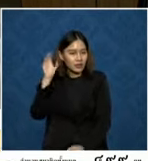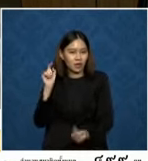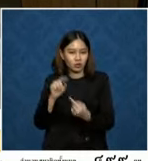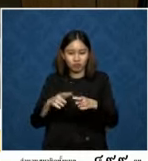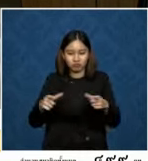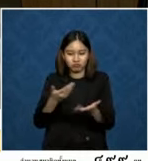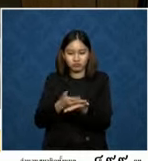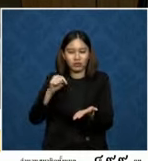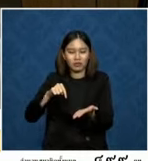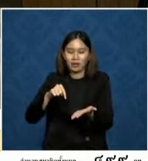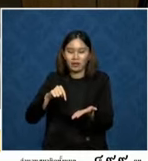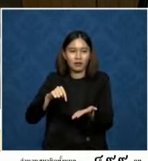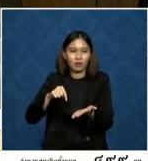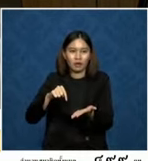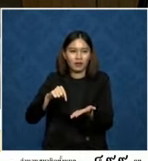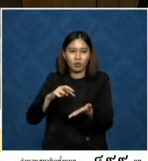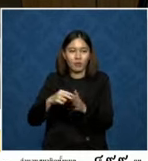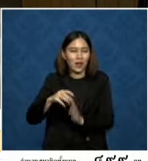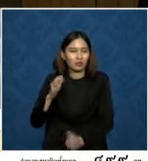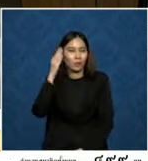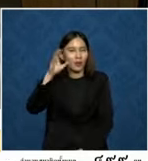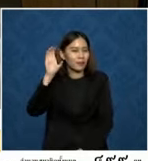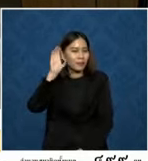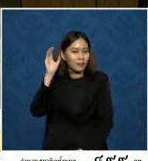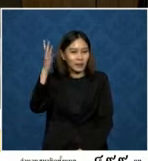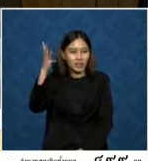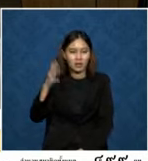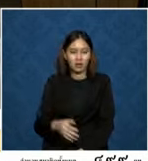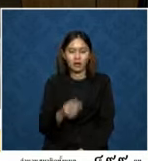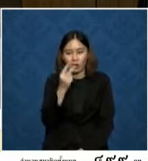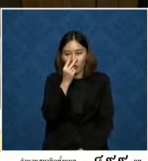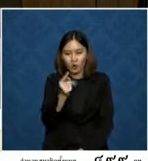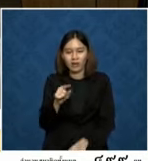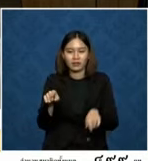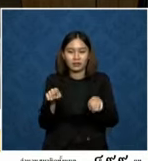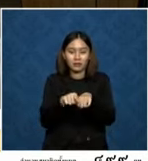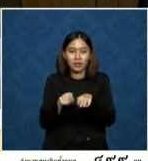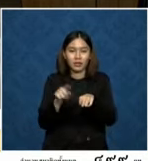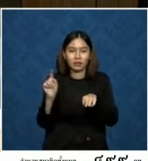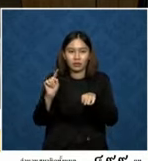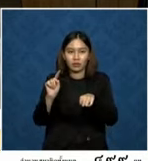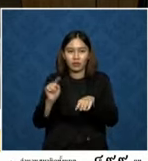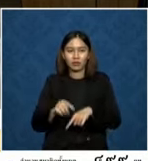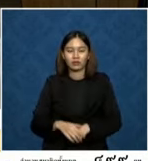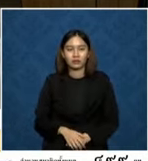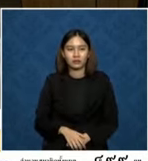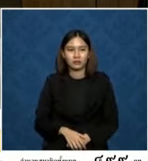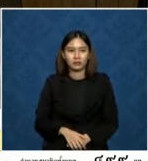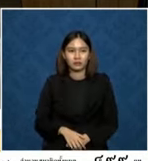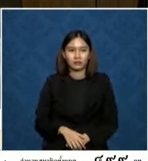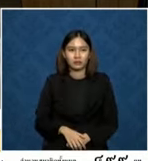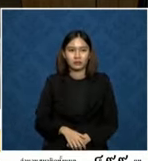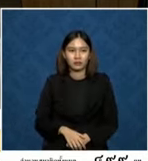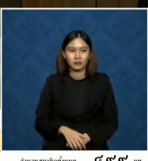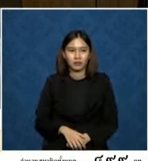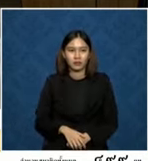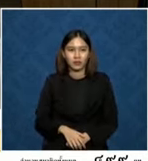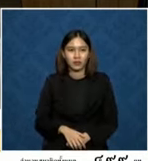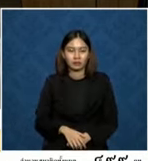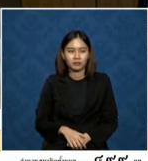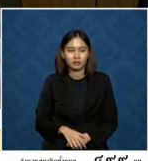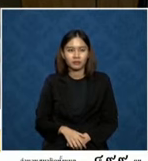เนี่ยไม่สามารถได้รับการเชื่อถืออีกต่อไปผมเห็นพ้องในหลักการที่บอกว่าในส่วนของการ